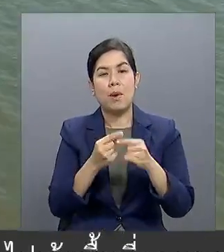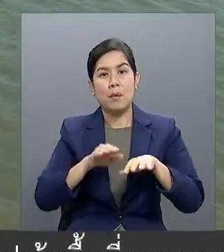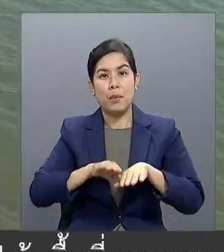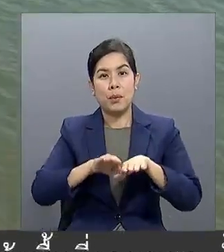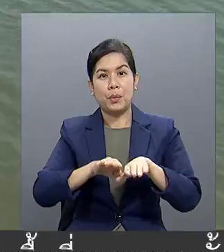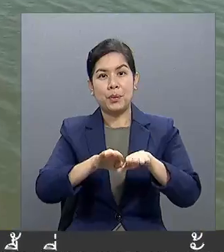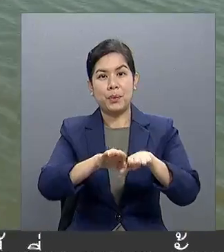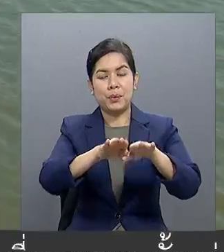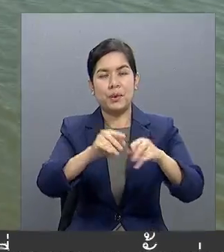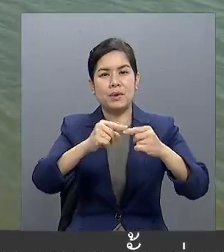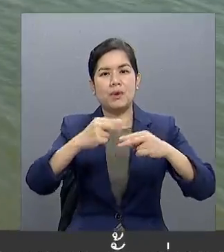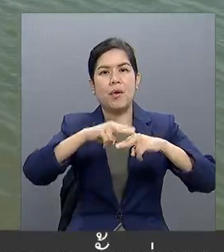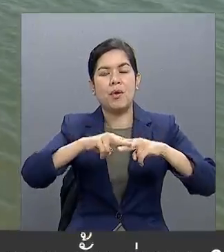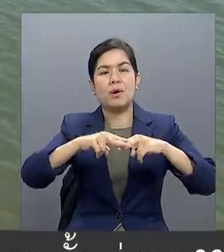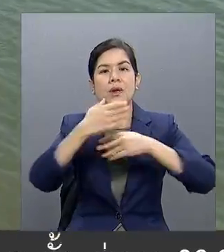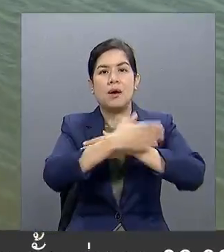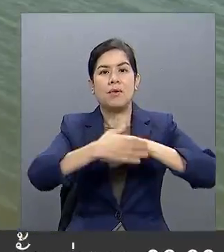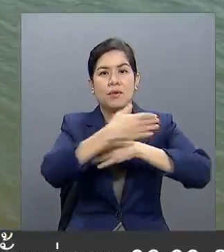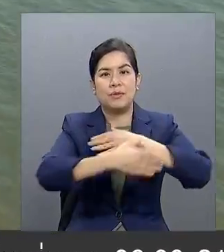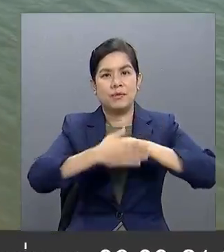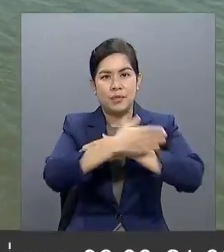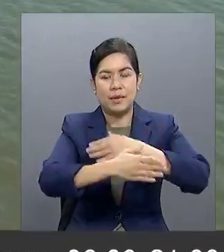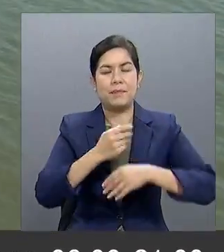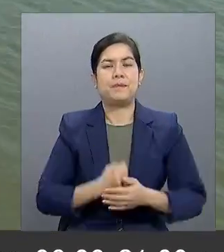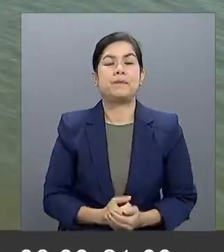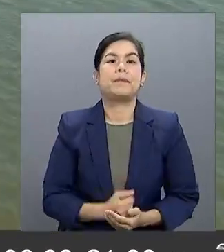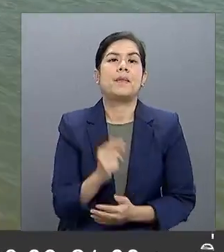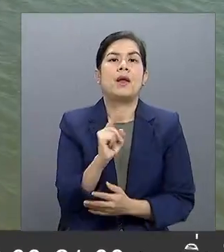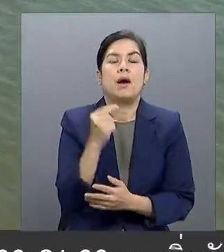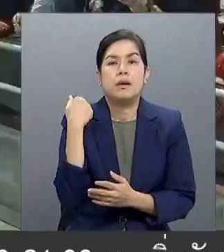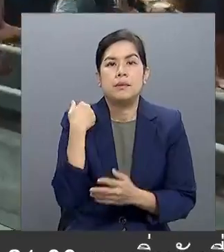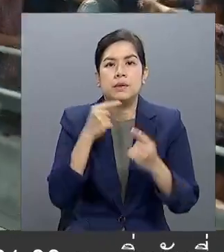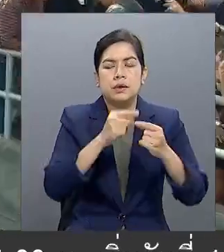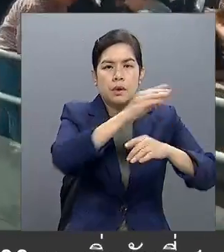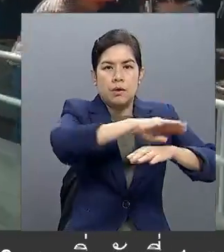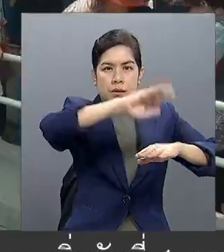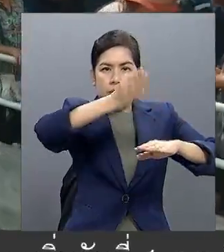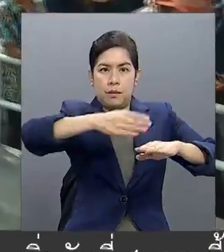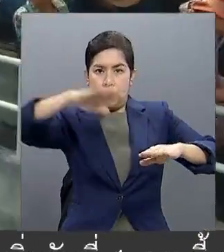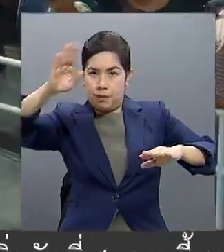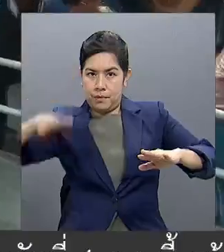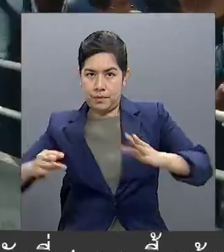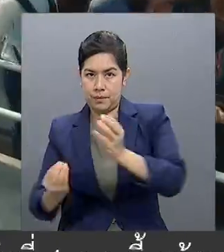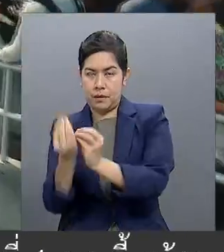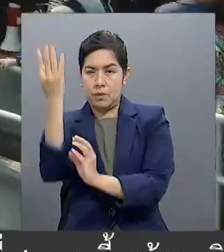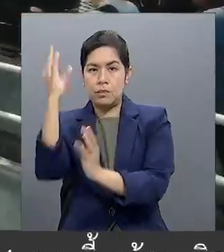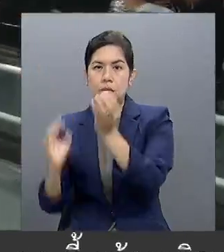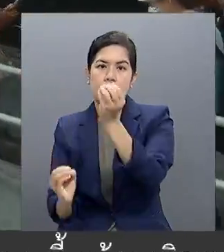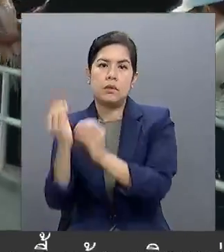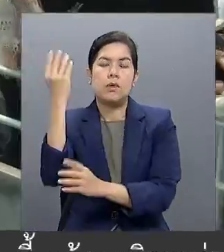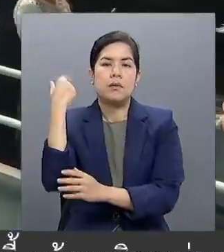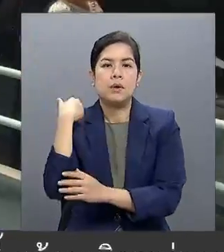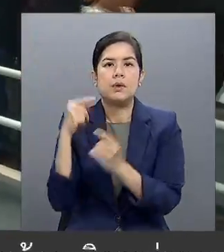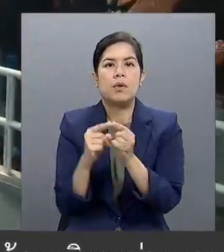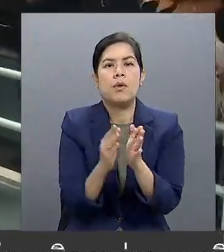ม่ได้มีเพียงแค่นี้นะคะเพราะว่าตลอดเส้นทางจะวิ่งผ่านภูเขาทุ่งนาทุ่งดอกทานตะวันแล้วก็บรรยากาศปลายปีอาก